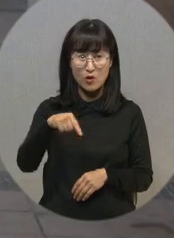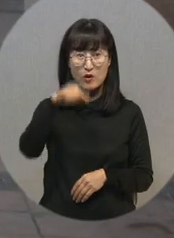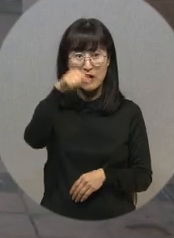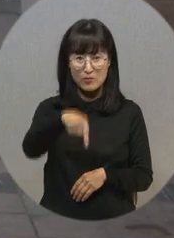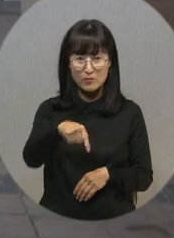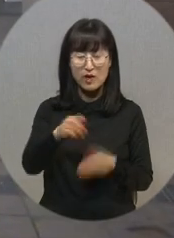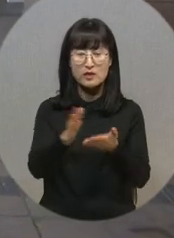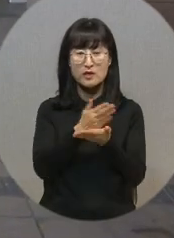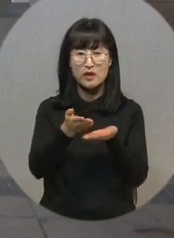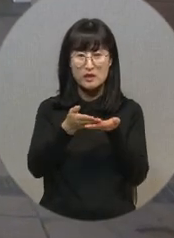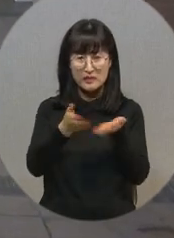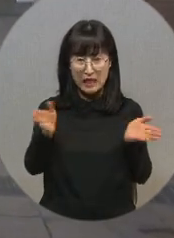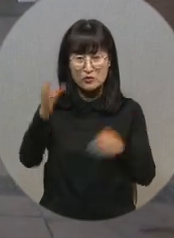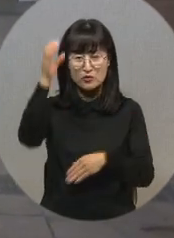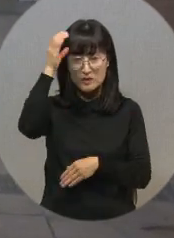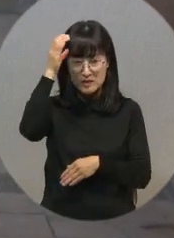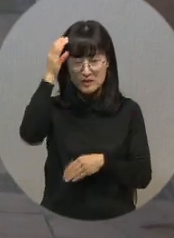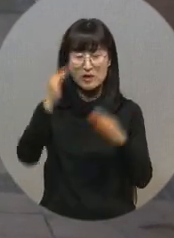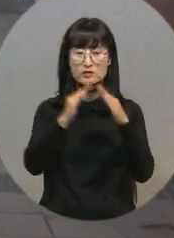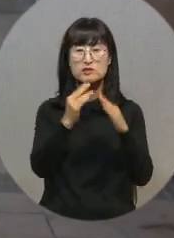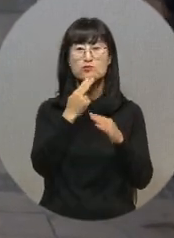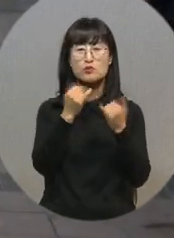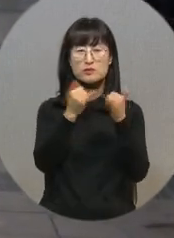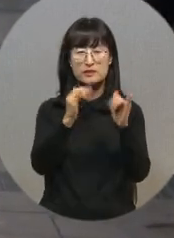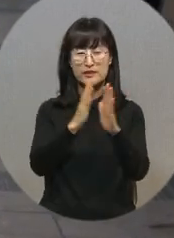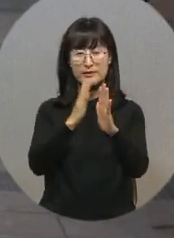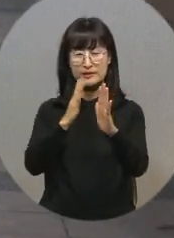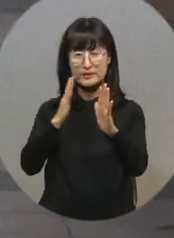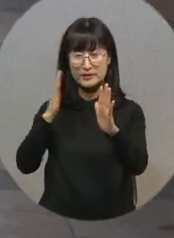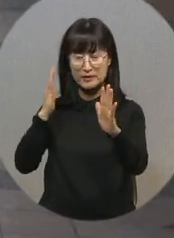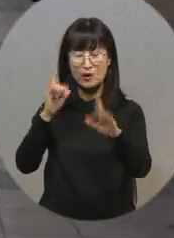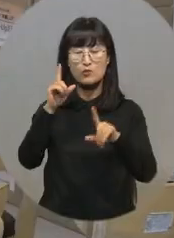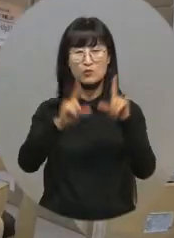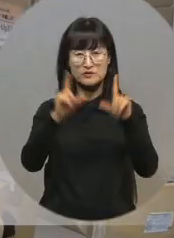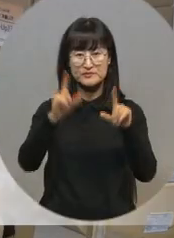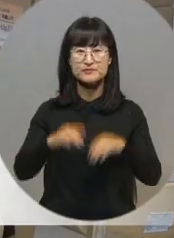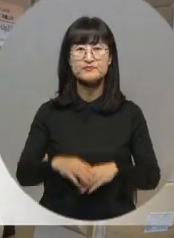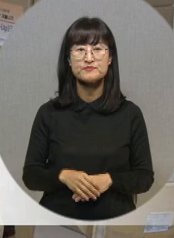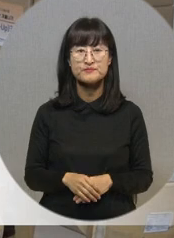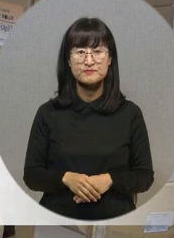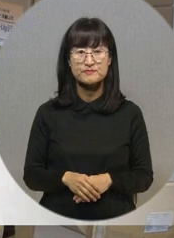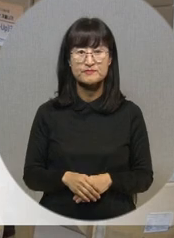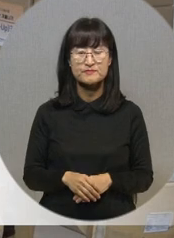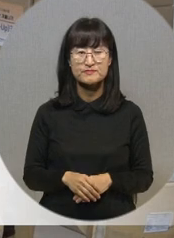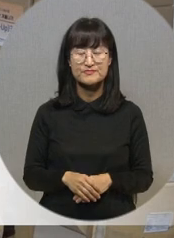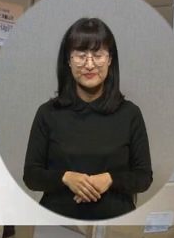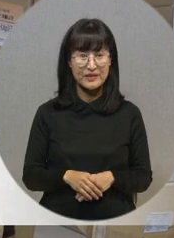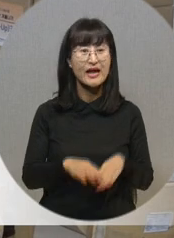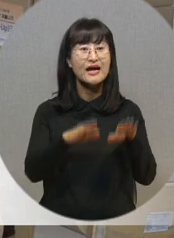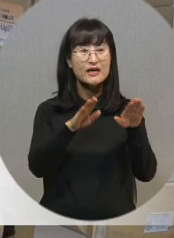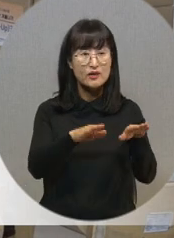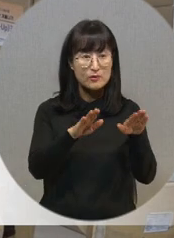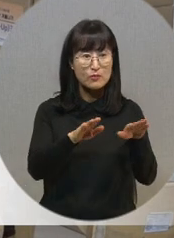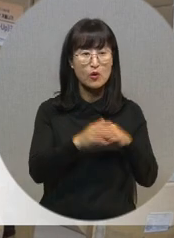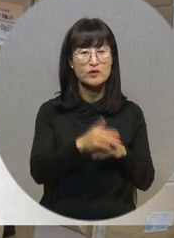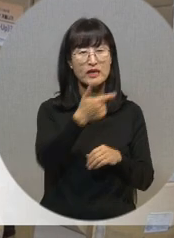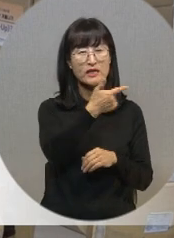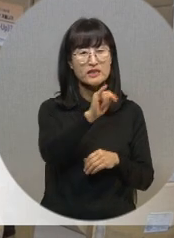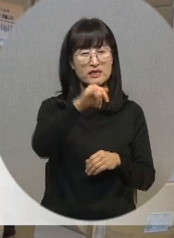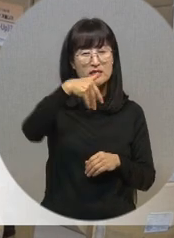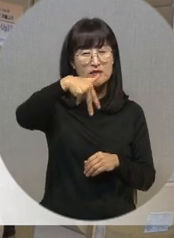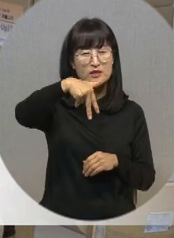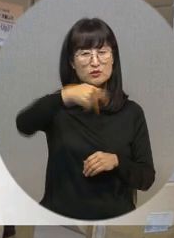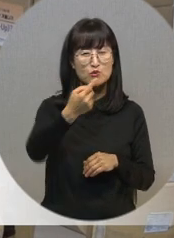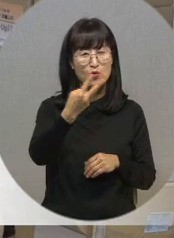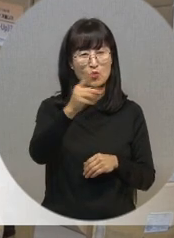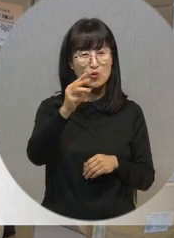오늘의 나눔을 기대하는 노숙인들이 줄지어 기다리는 모습입니다. 이번에 저희 그 니조랄 의약품을